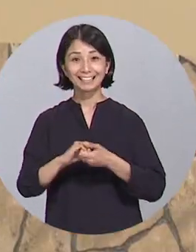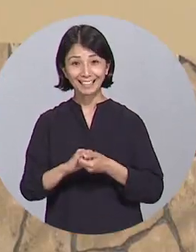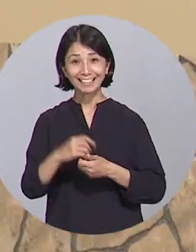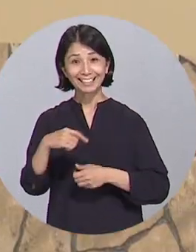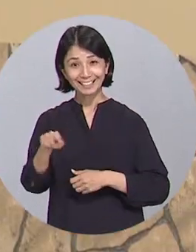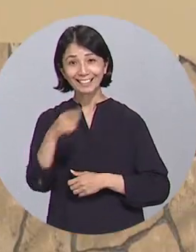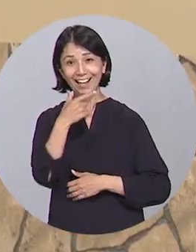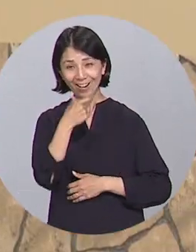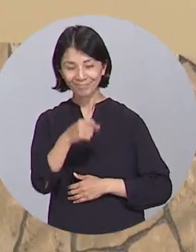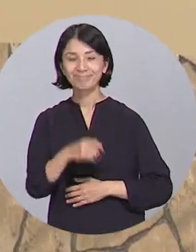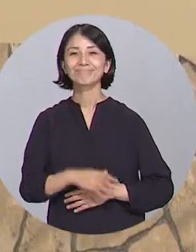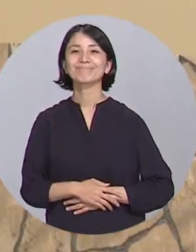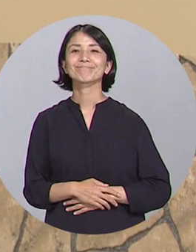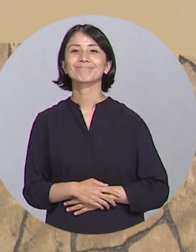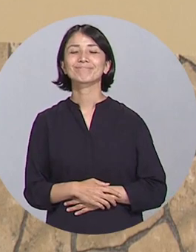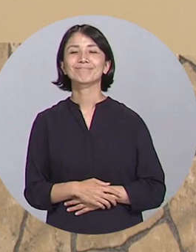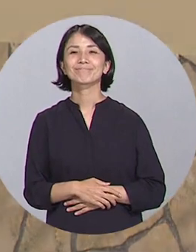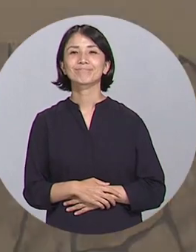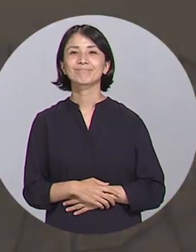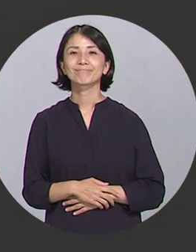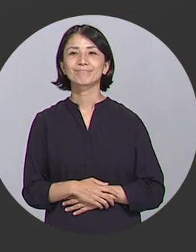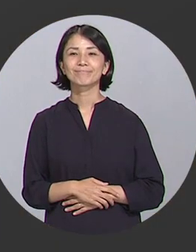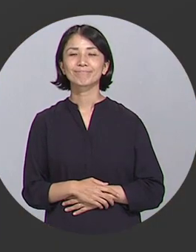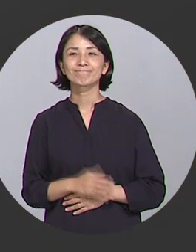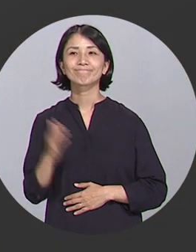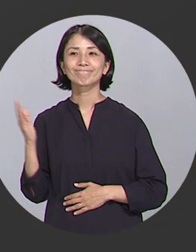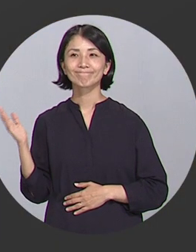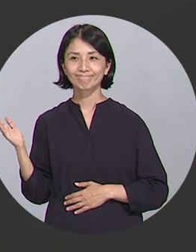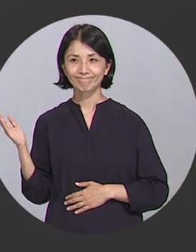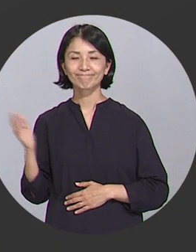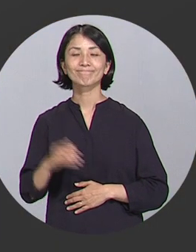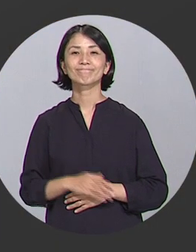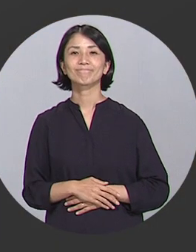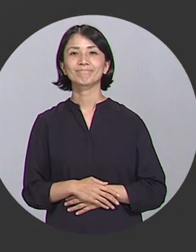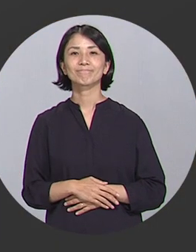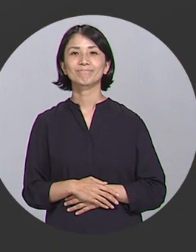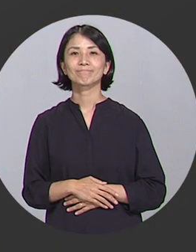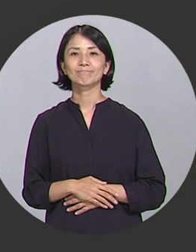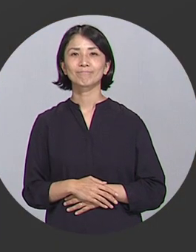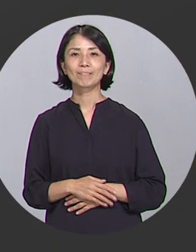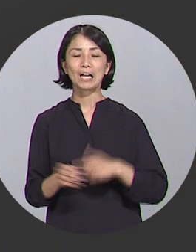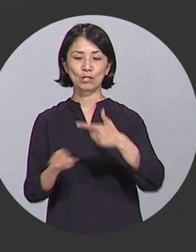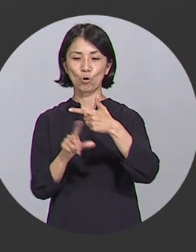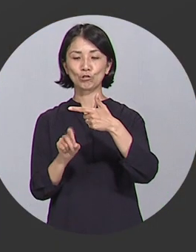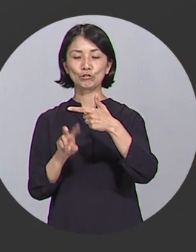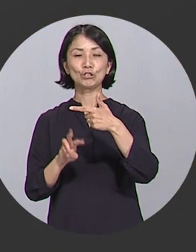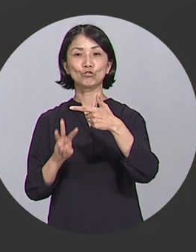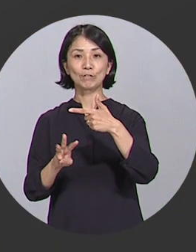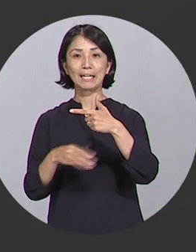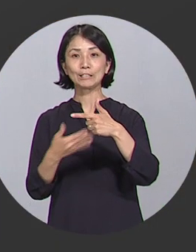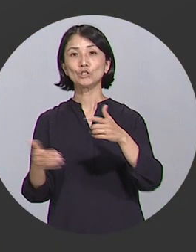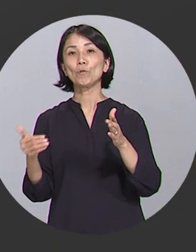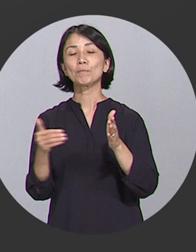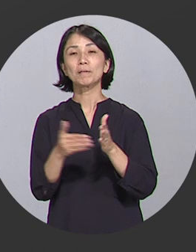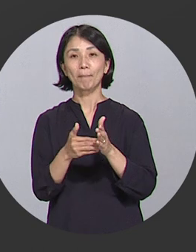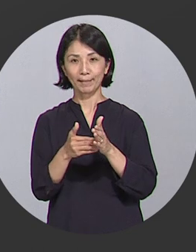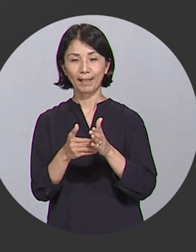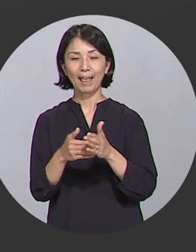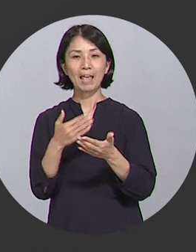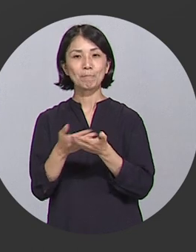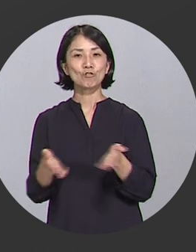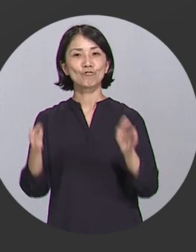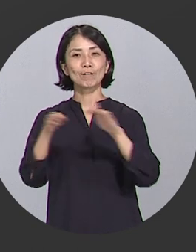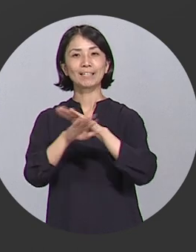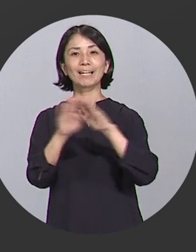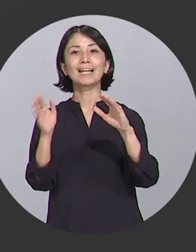ほしいです。 埼玉の美術史1871から1960は23日水曜日まで県立近代美術